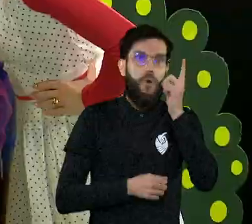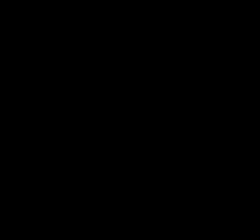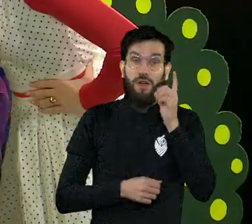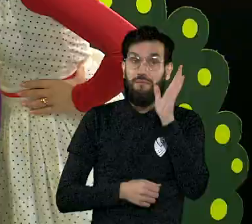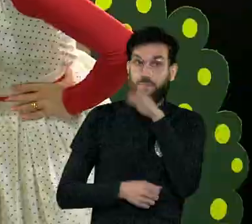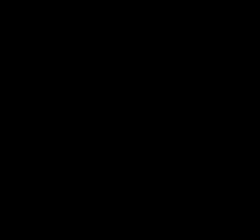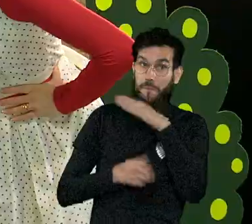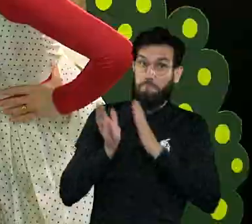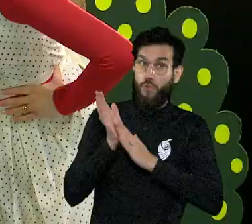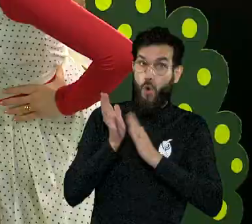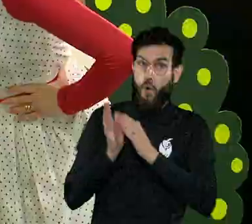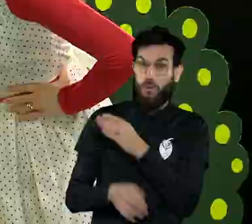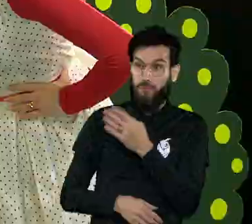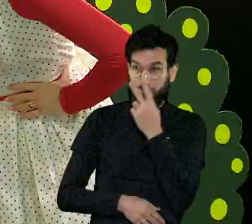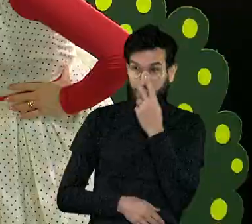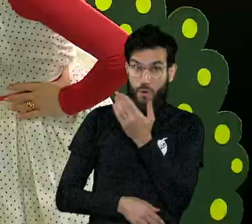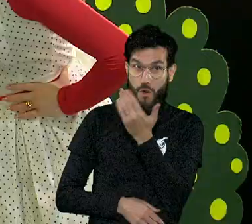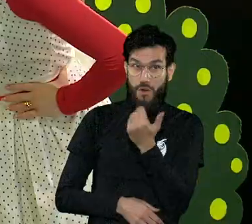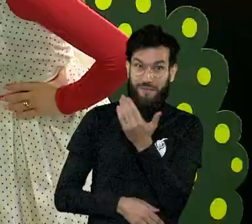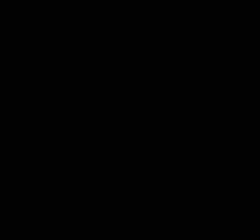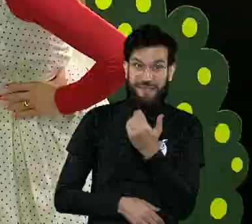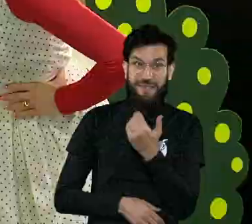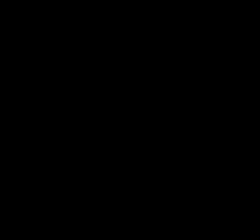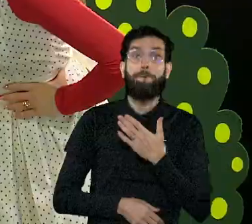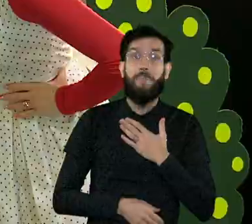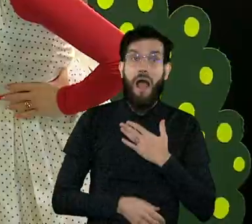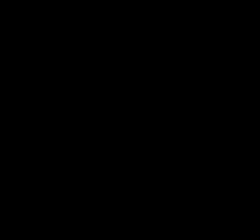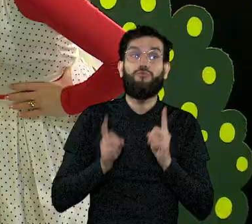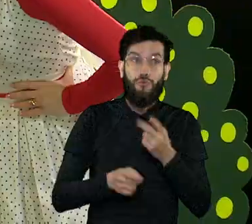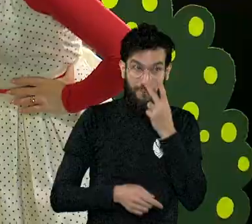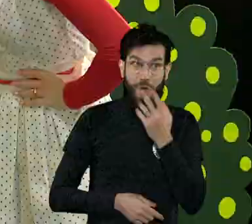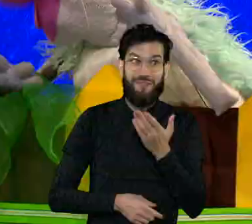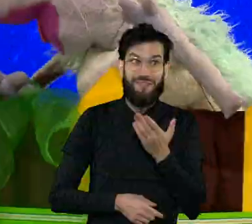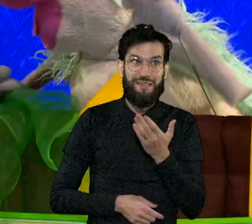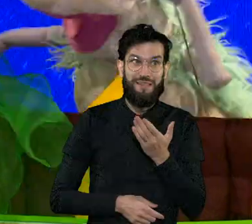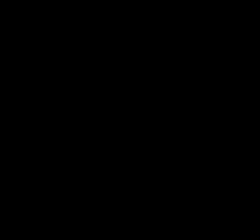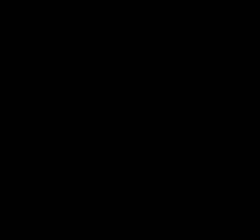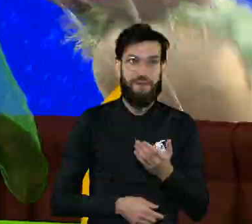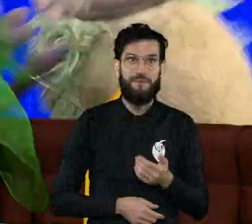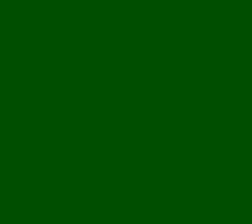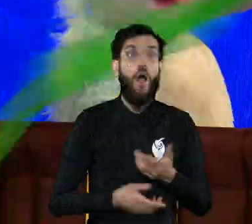Murko, čo? Pozri sa, čo pre teba má.